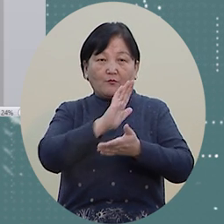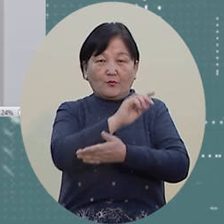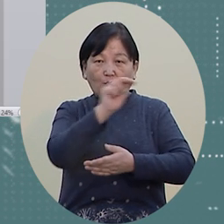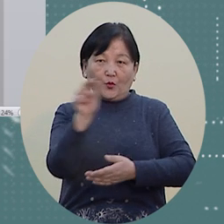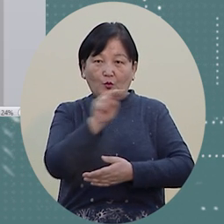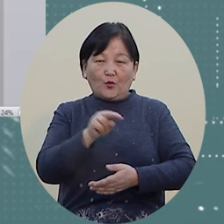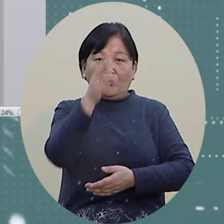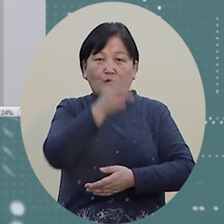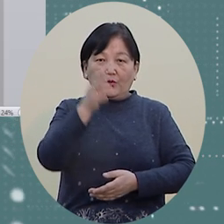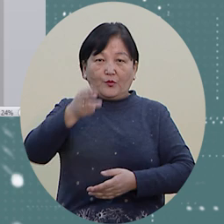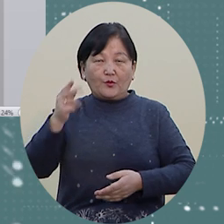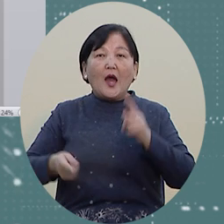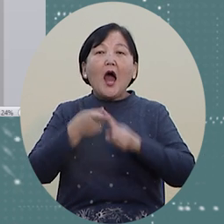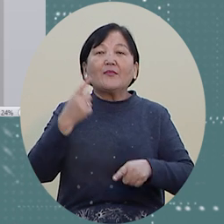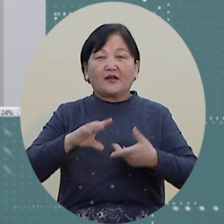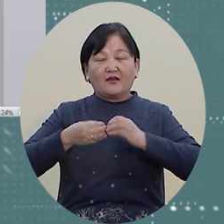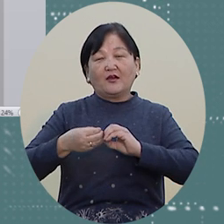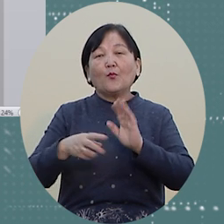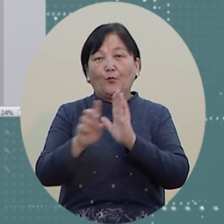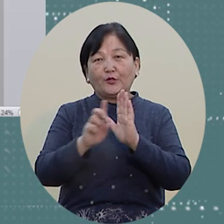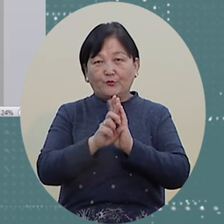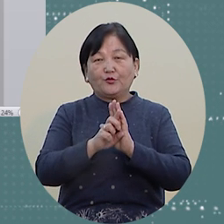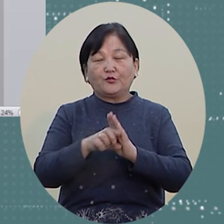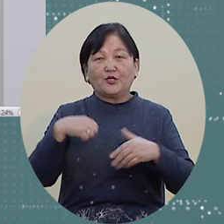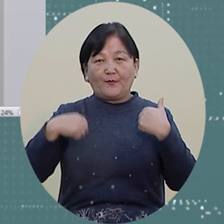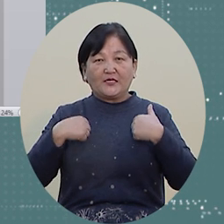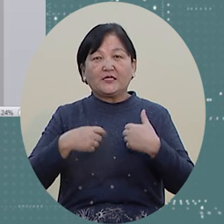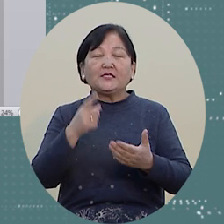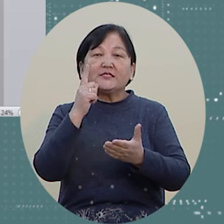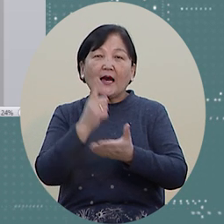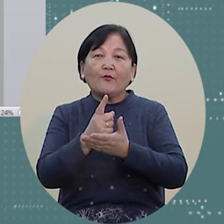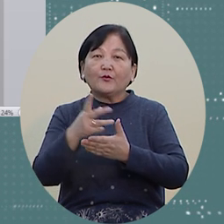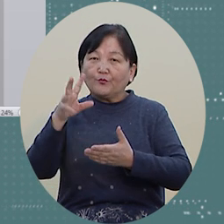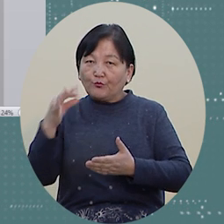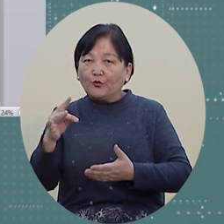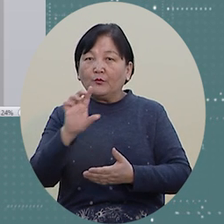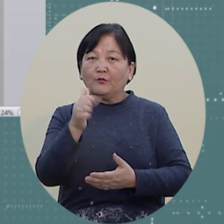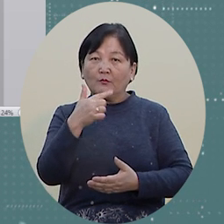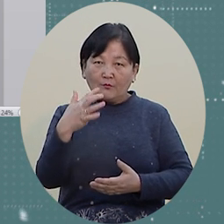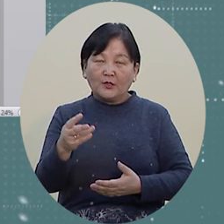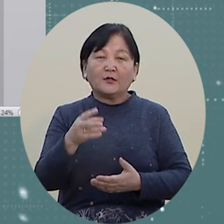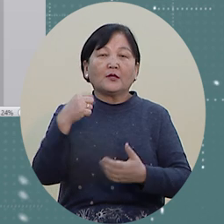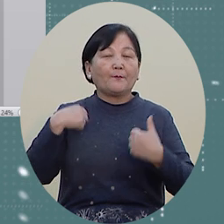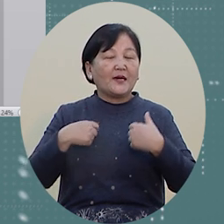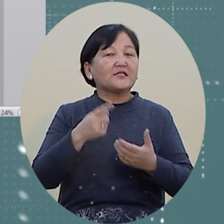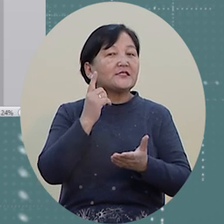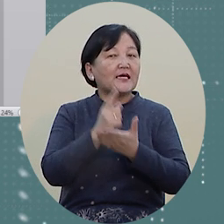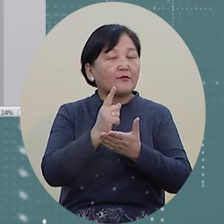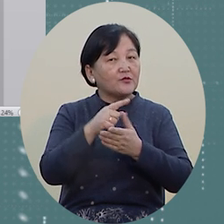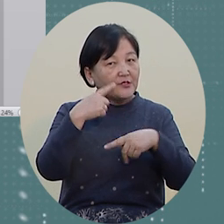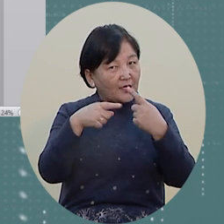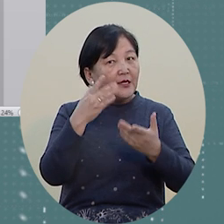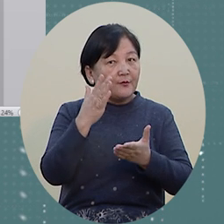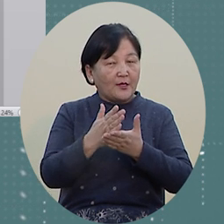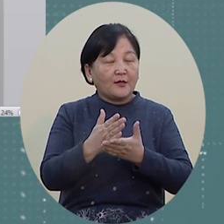богино хугацаанд хийх юм боломжтой болдог учраас багш нь заавал мөр багны тоог оруулаад байгаа. За ингээд